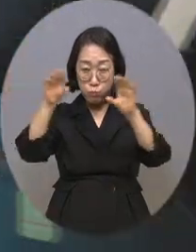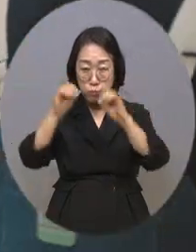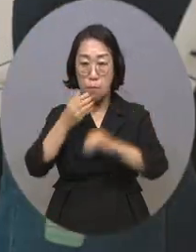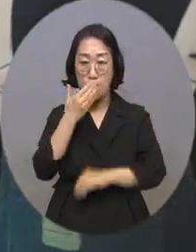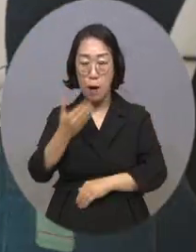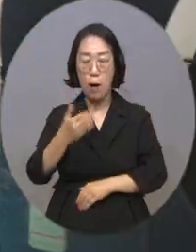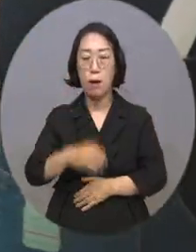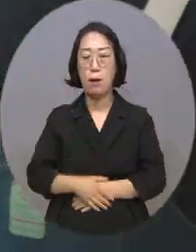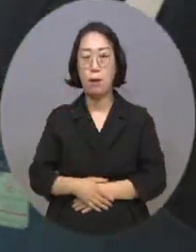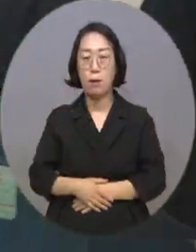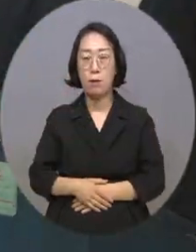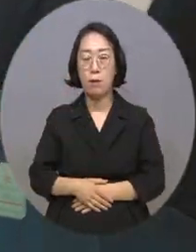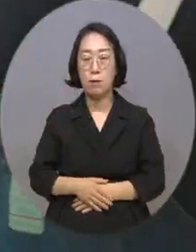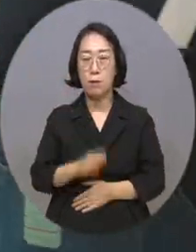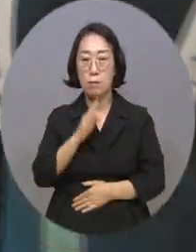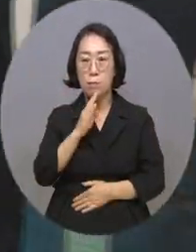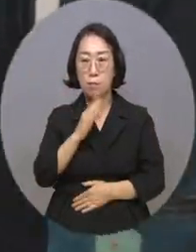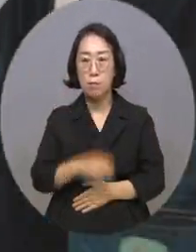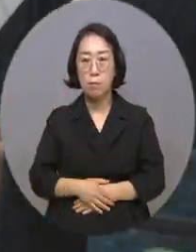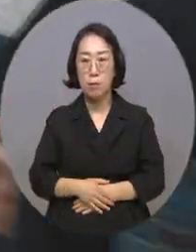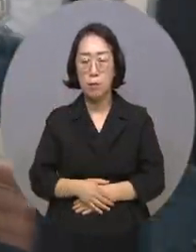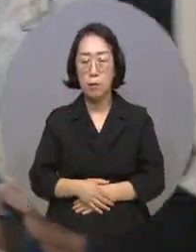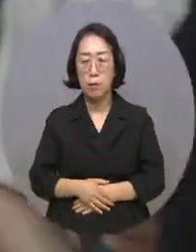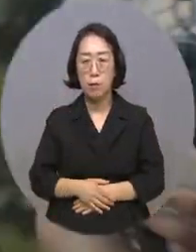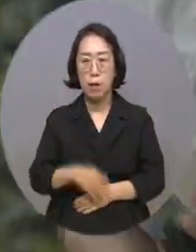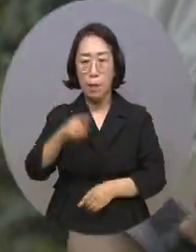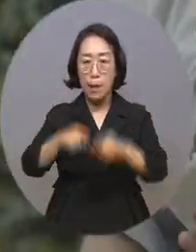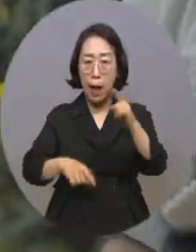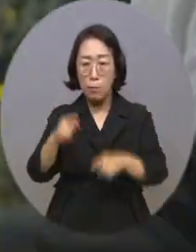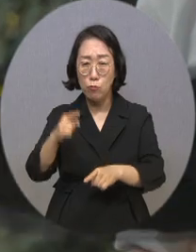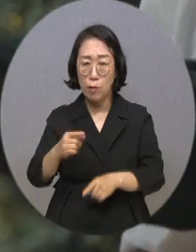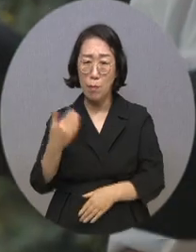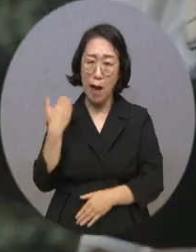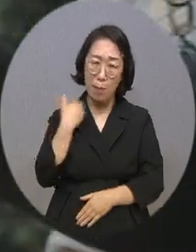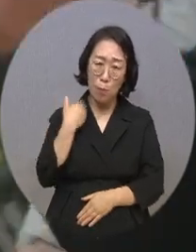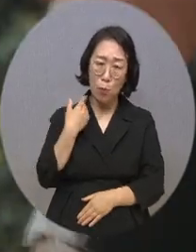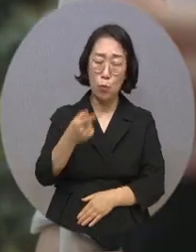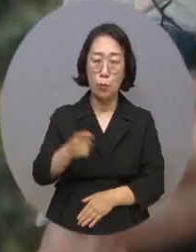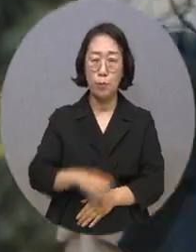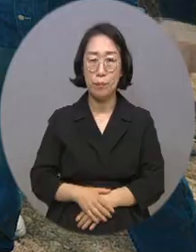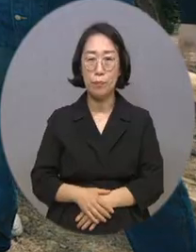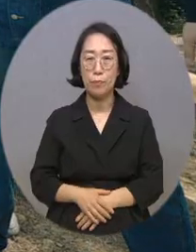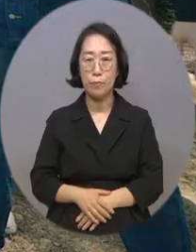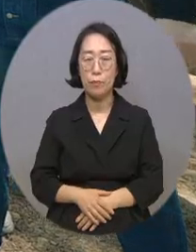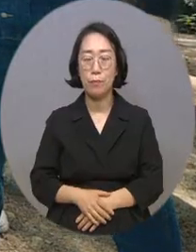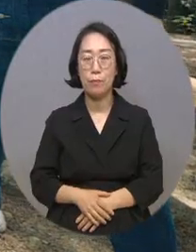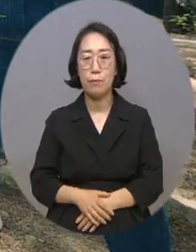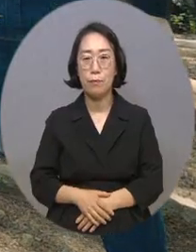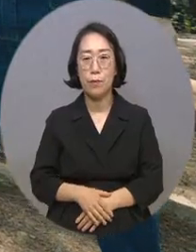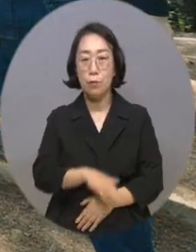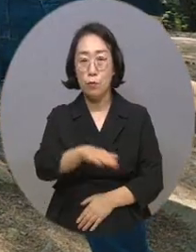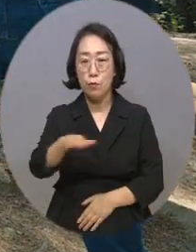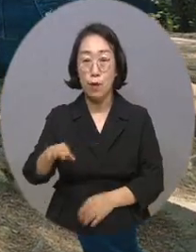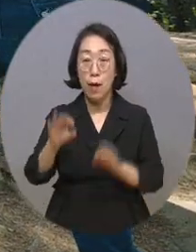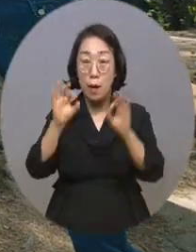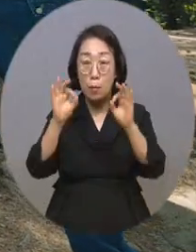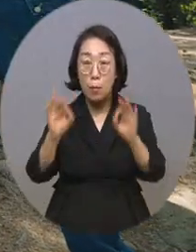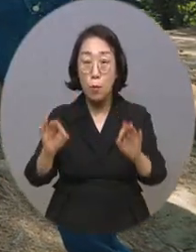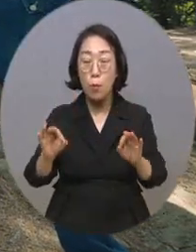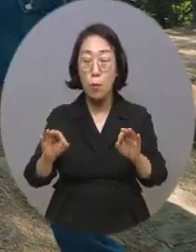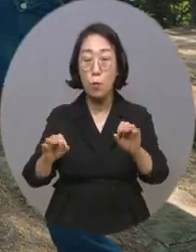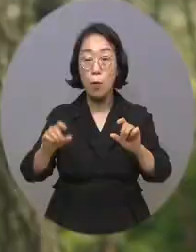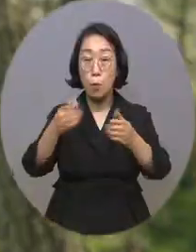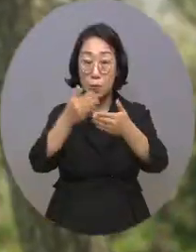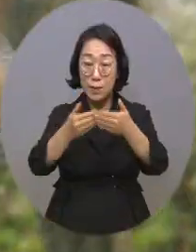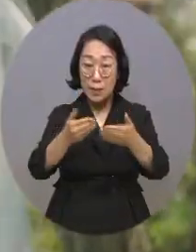느낌이잖아요. 근데 적들을 보기에는 나무가 너무 많은데요? 나무에 많이 갈 수 있긴 하네요. 그 당시에도 없으셨던 것 같아요. 없죠. 항상 우리가 보는 이 그림과 이런